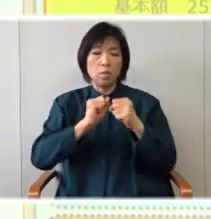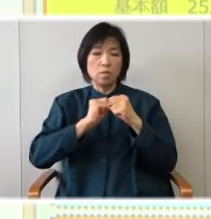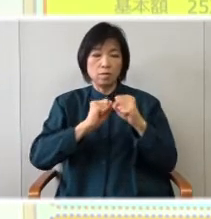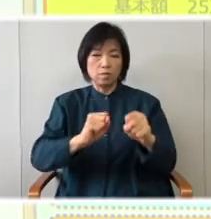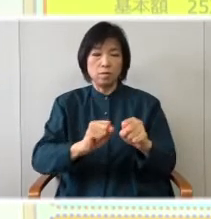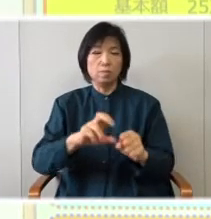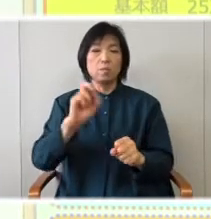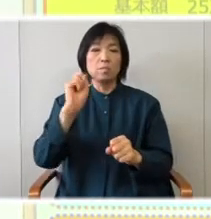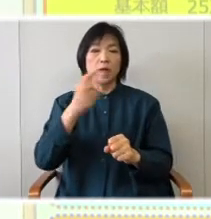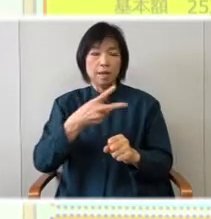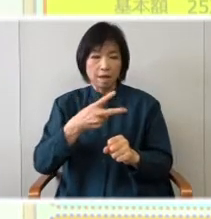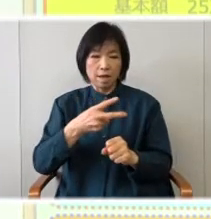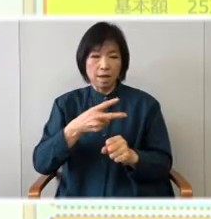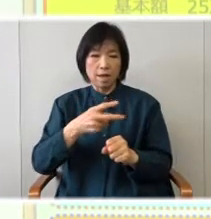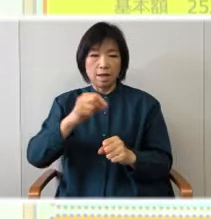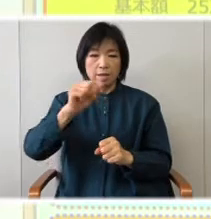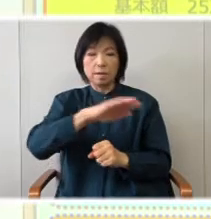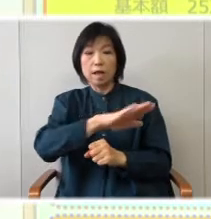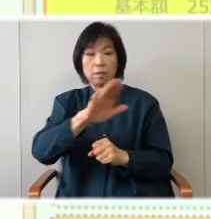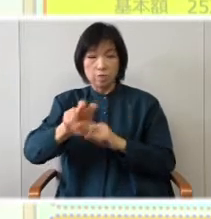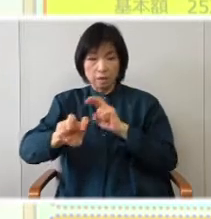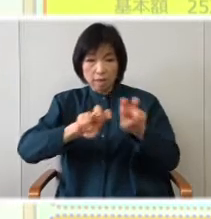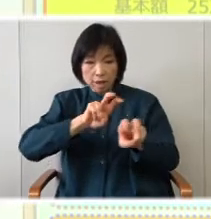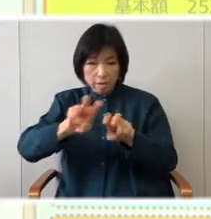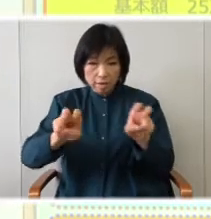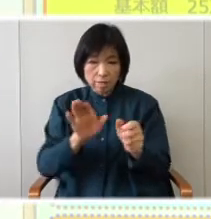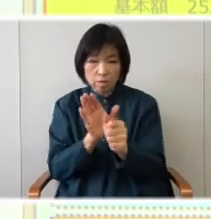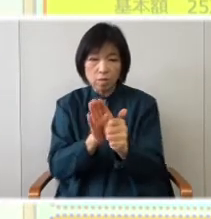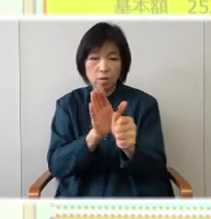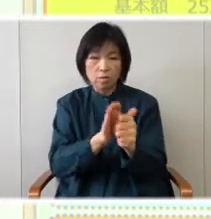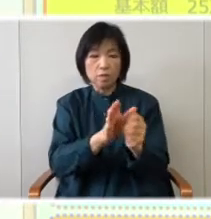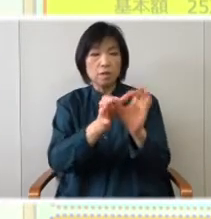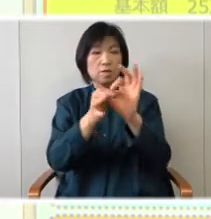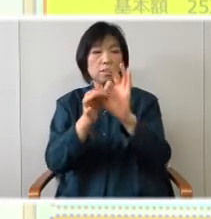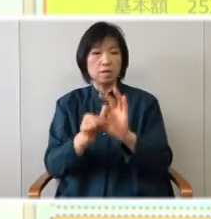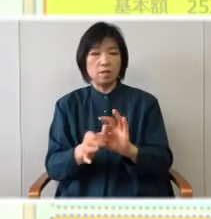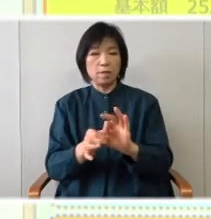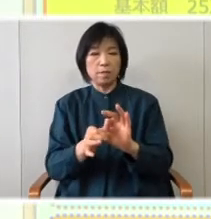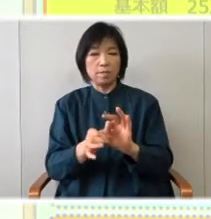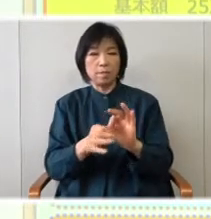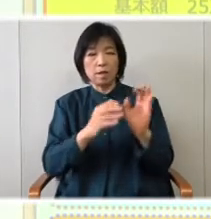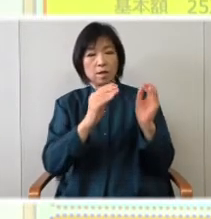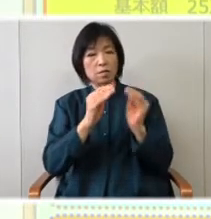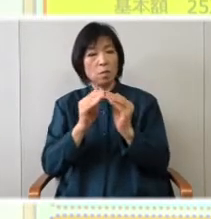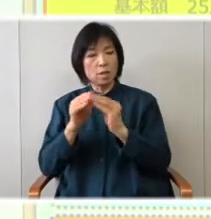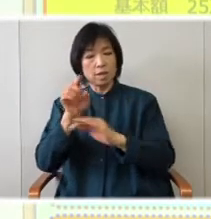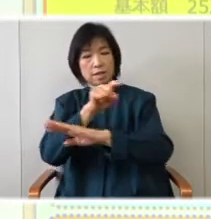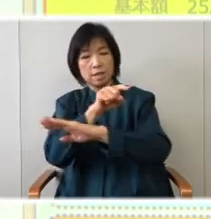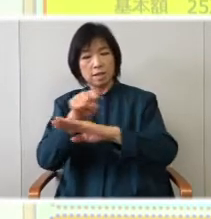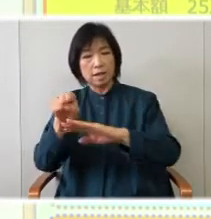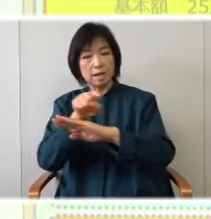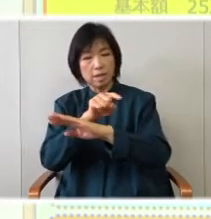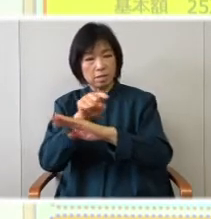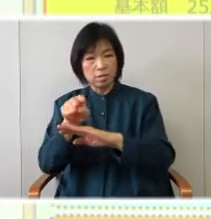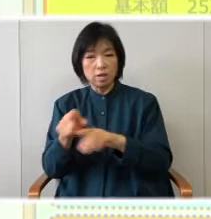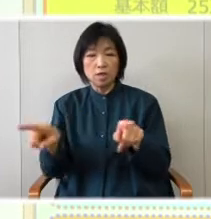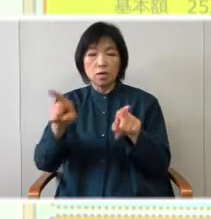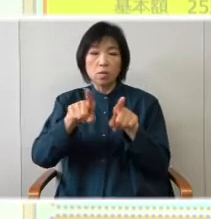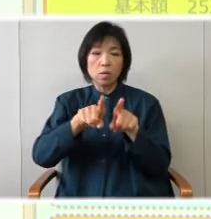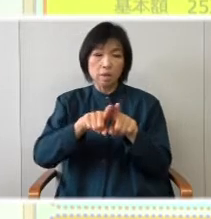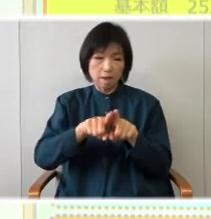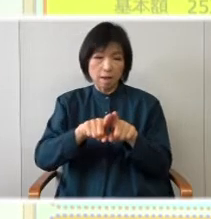宅地開発についての補助については、都市計画マスタープラン等に沿